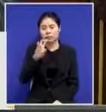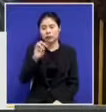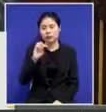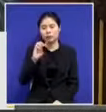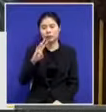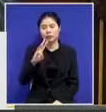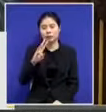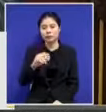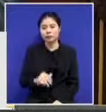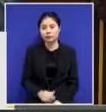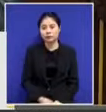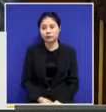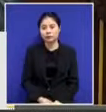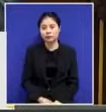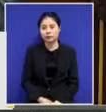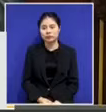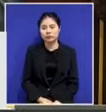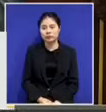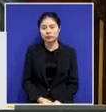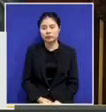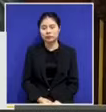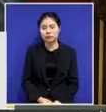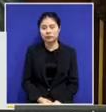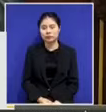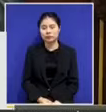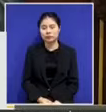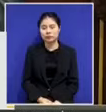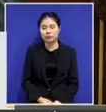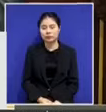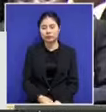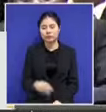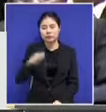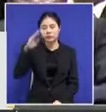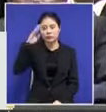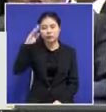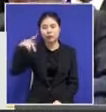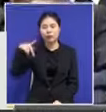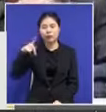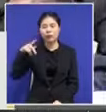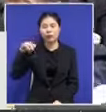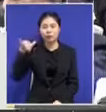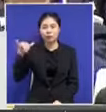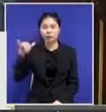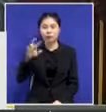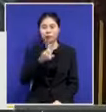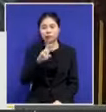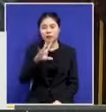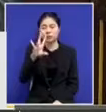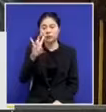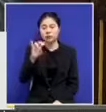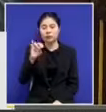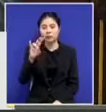276นางนิสดาเวชยานนท ์พลเอกประยุทธ์จันทร์โอชาค่ะ